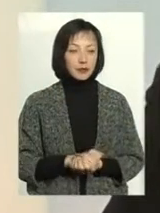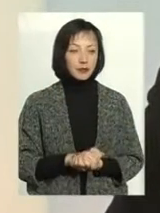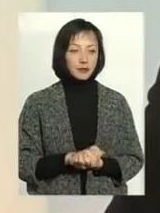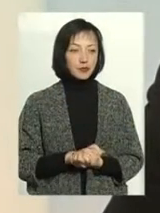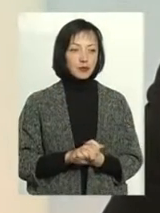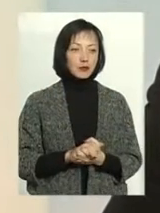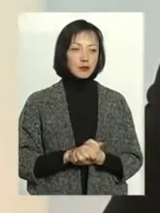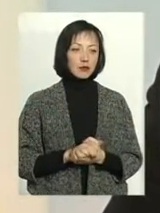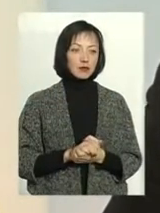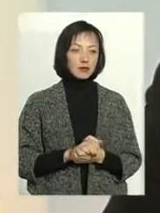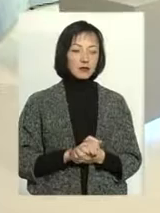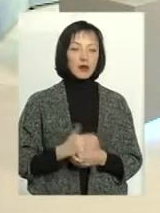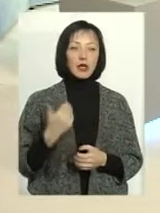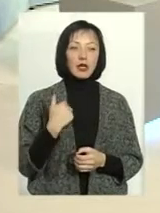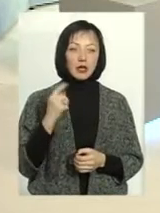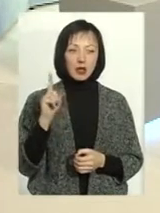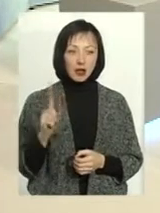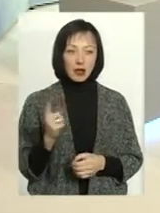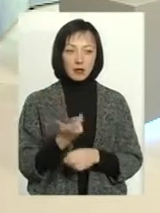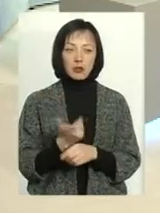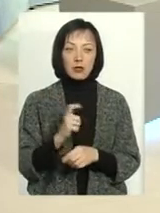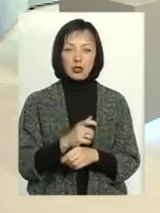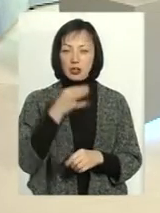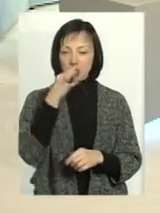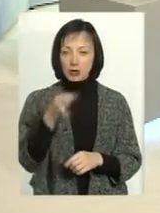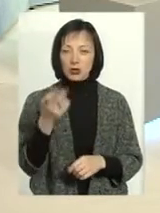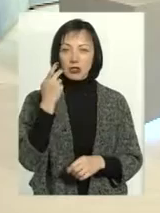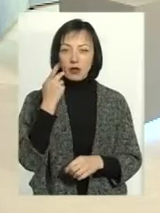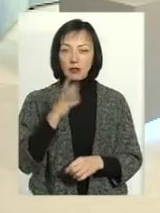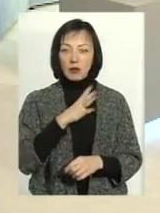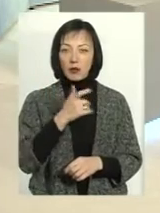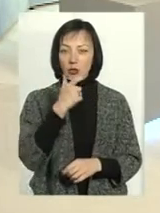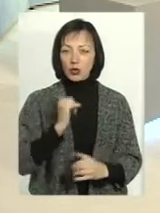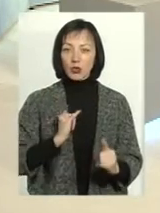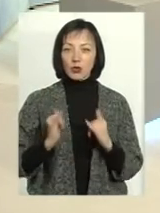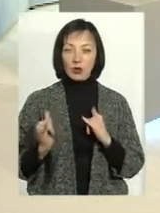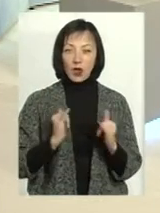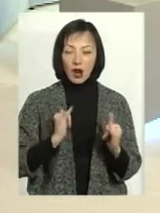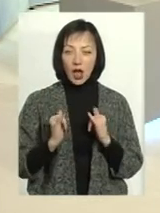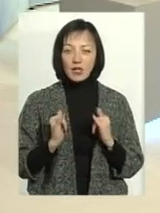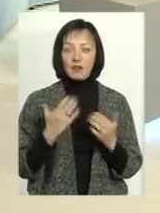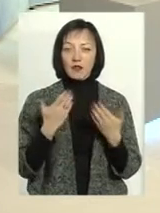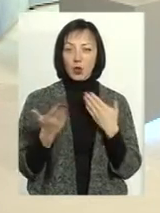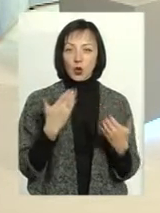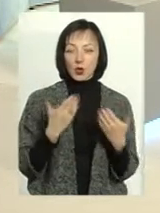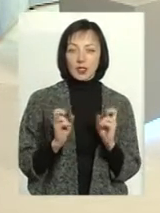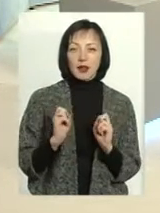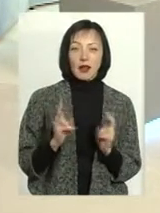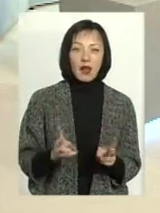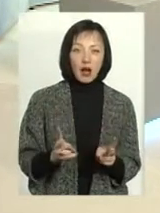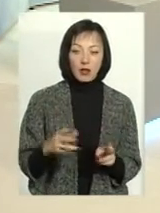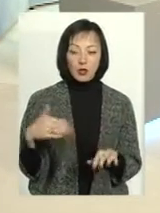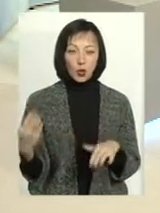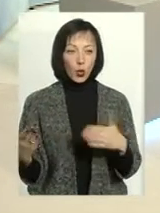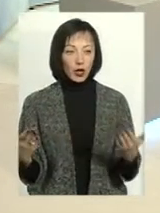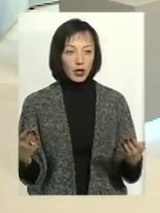напрямок. Я більше скажу, що завжди має бути толерантність в взаємовідносинах як